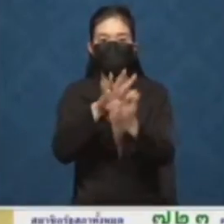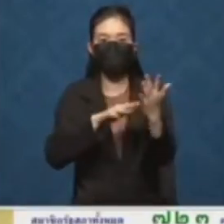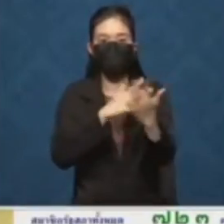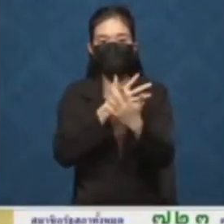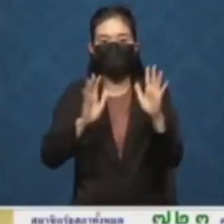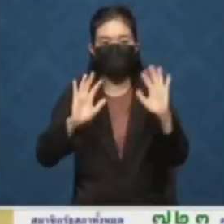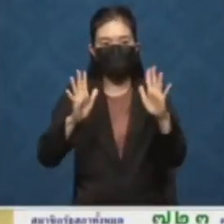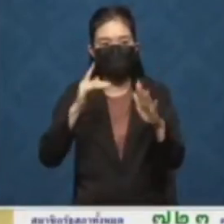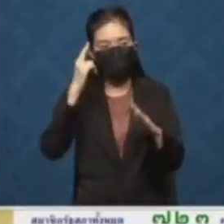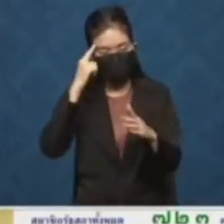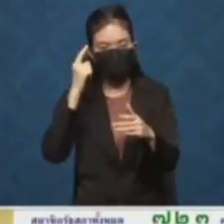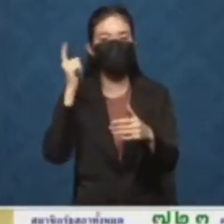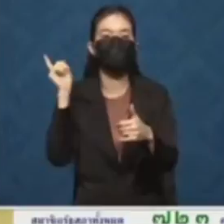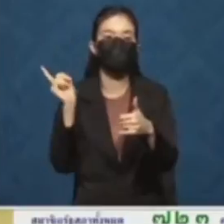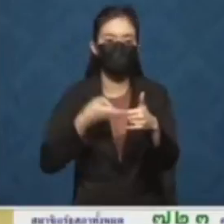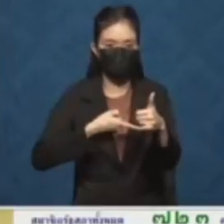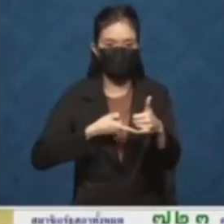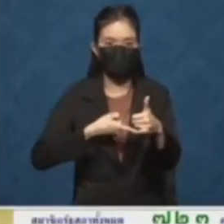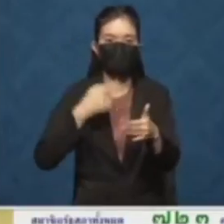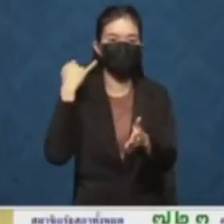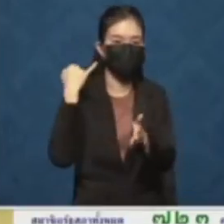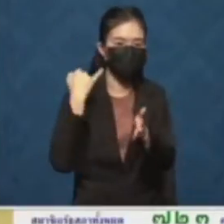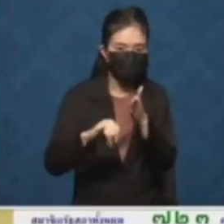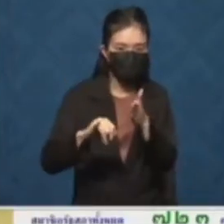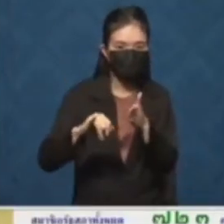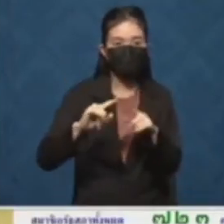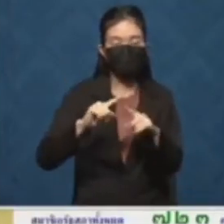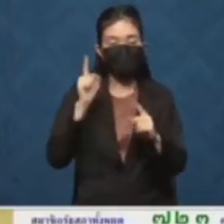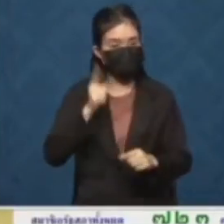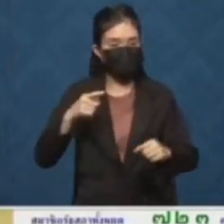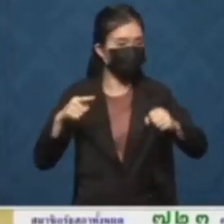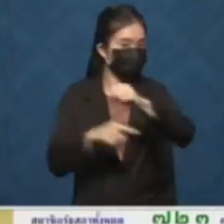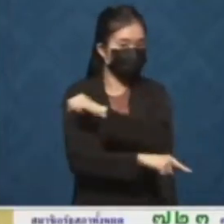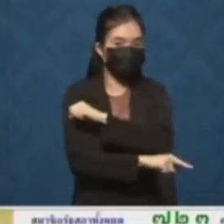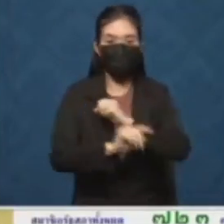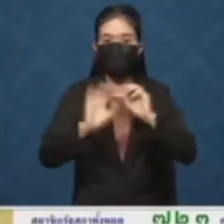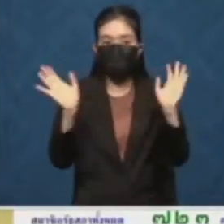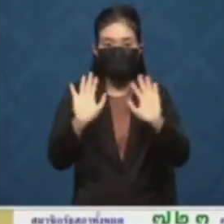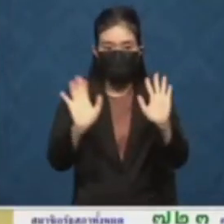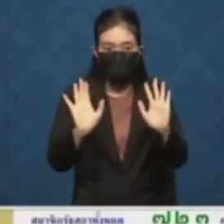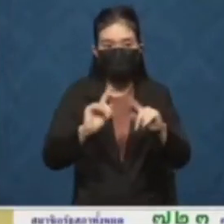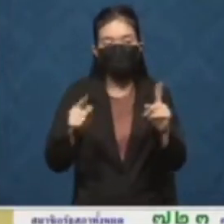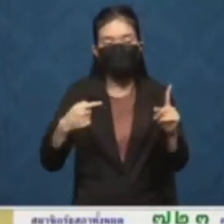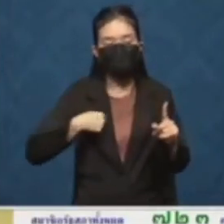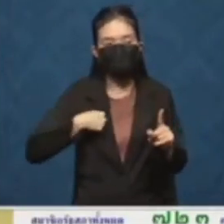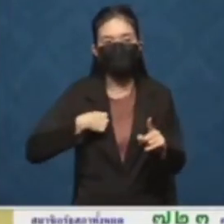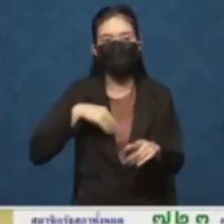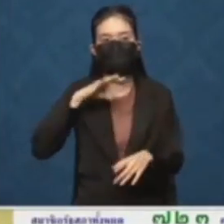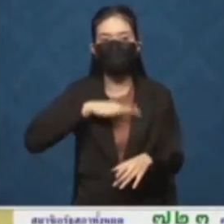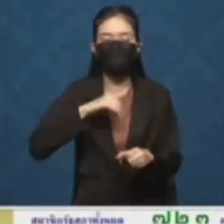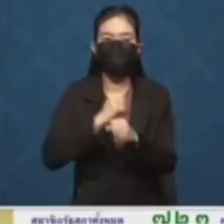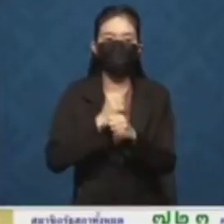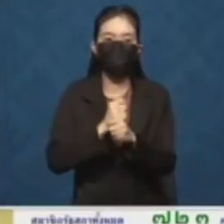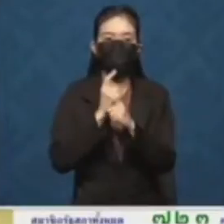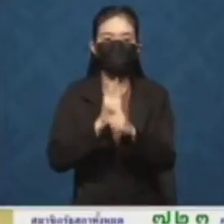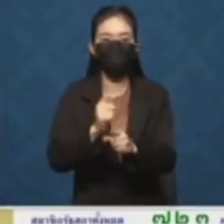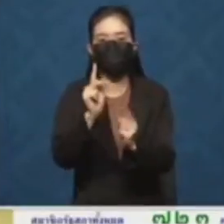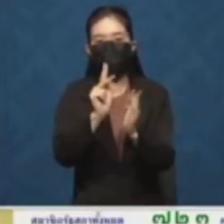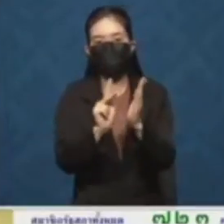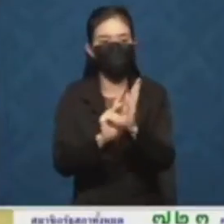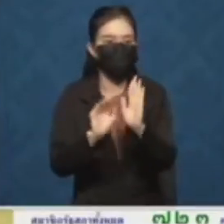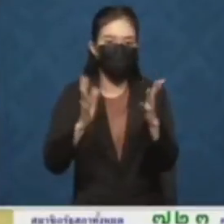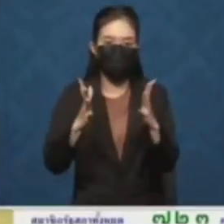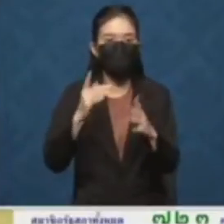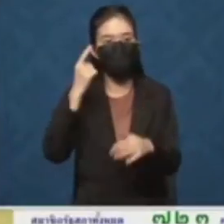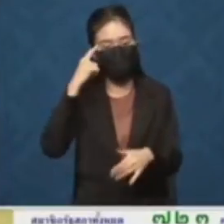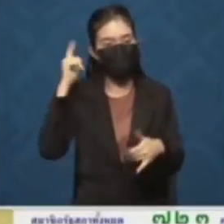มีความผิดทั้งทพวกเขาไมได้ทุกจริ Corruption แต่ยใดแค่ไม่ทำตามแผนก็มีสิธที่จะถูกตัดสนวาผิดได้และ